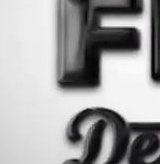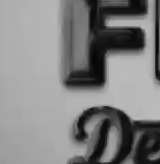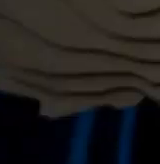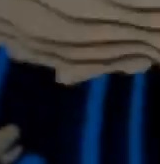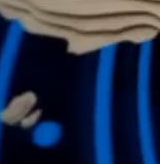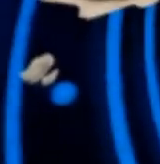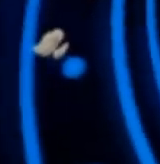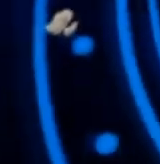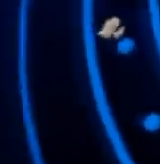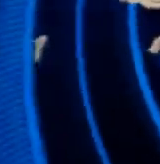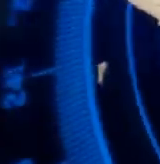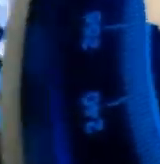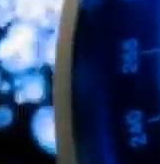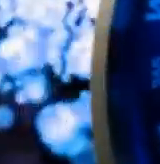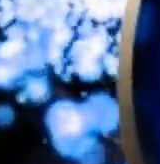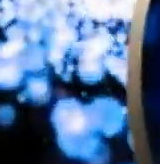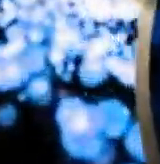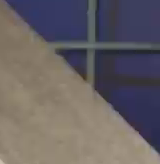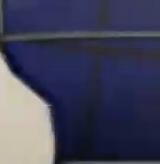की धड़कन.